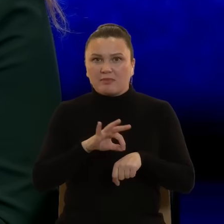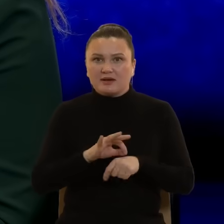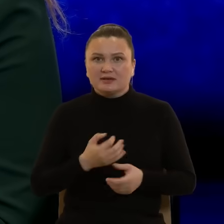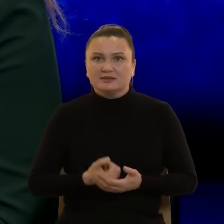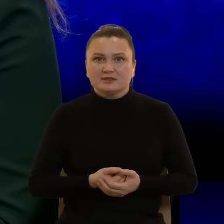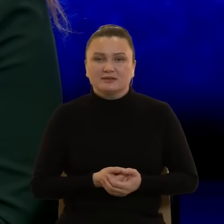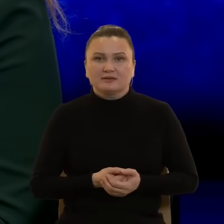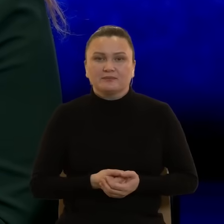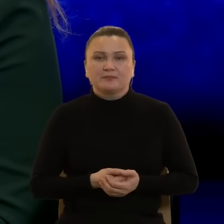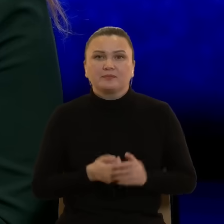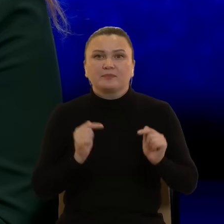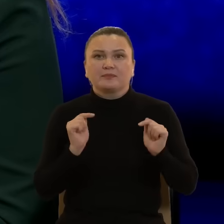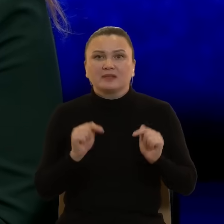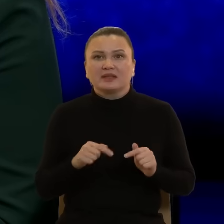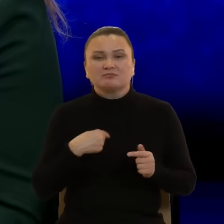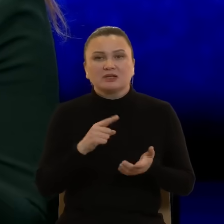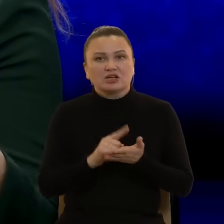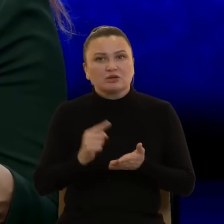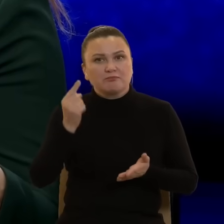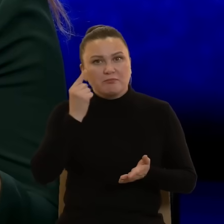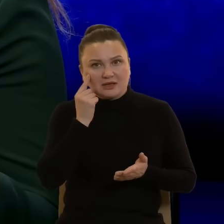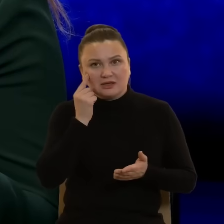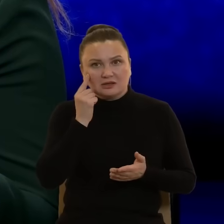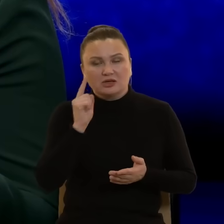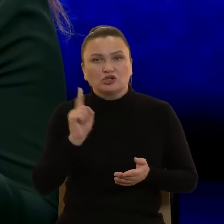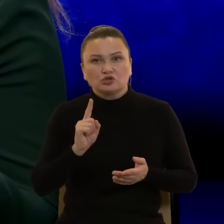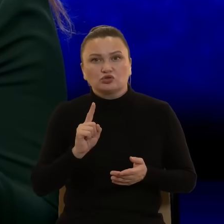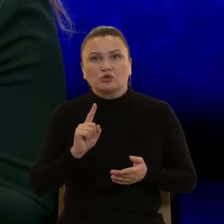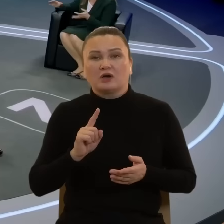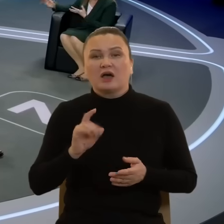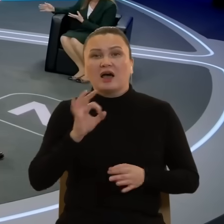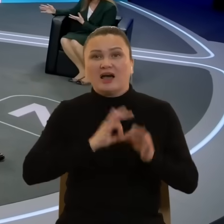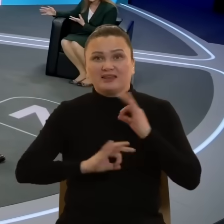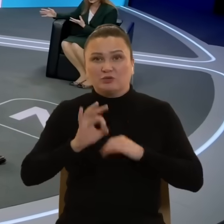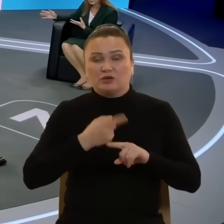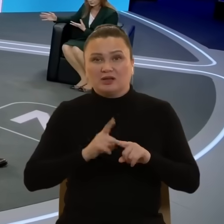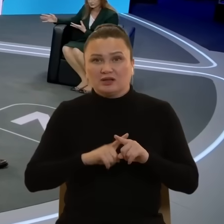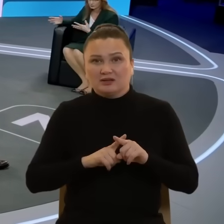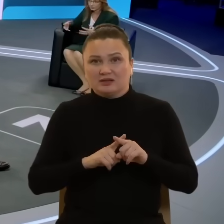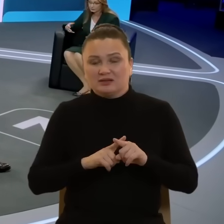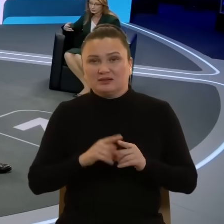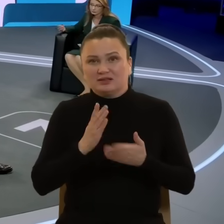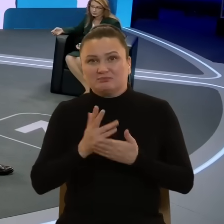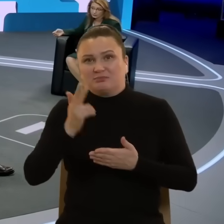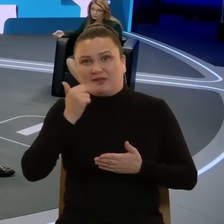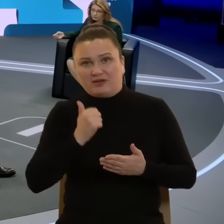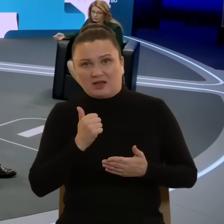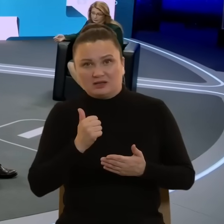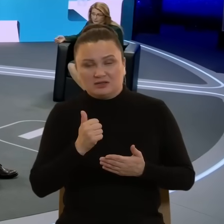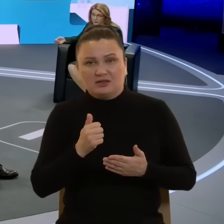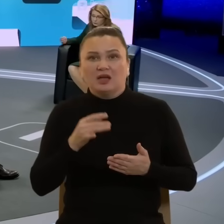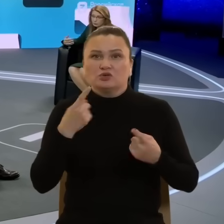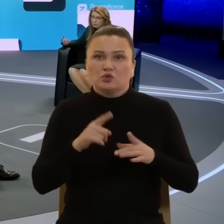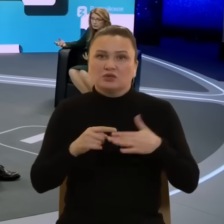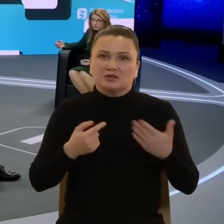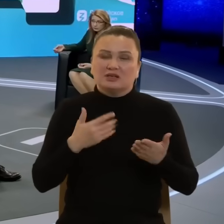Поэтому здесь мы должны понимать, что с одной стороны назначение антибиотиков – это селекция резистентности, с другой стороны мы должны